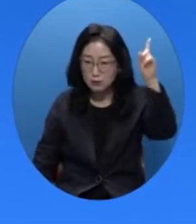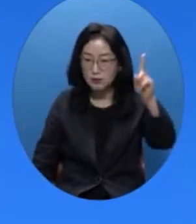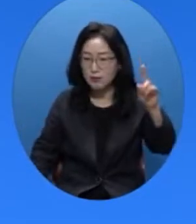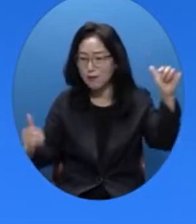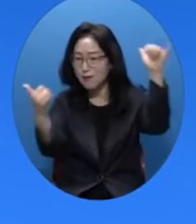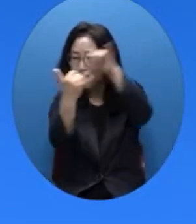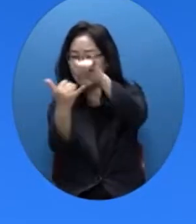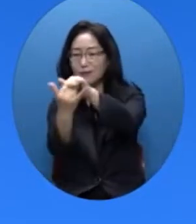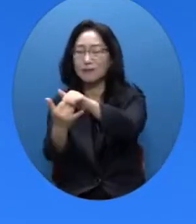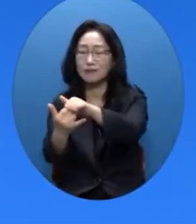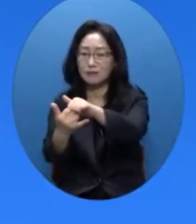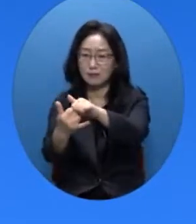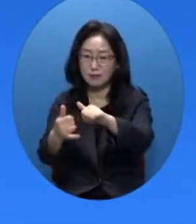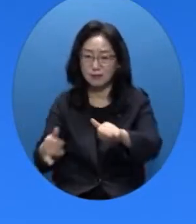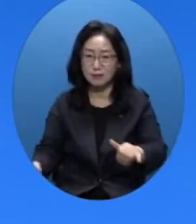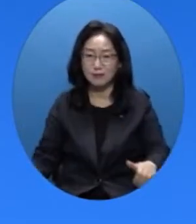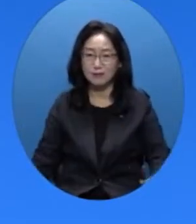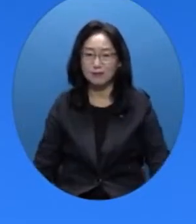한 것입니다